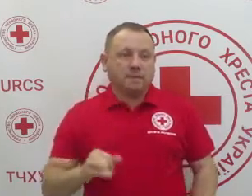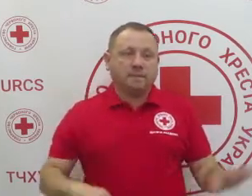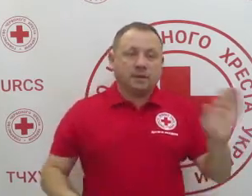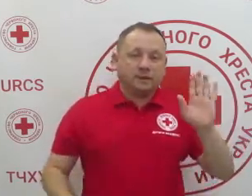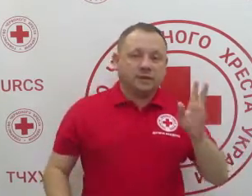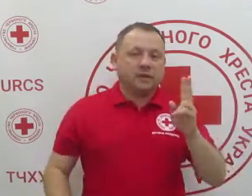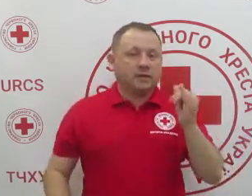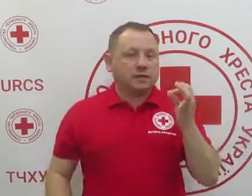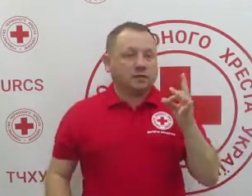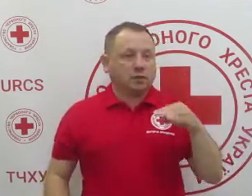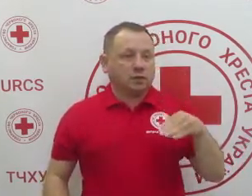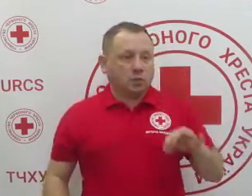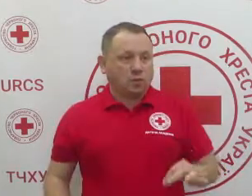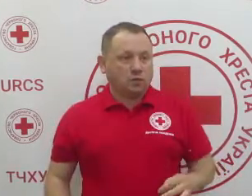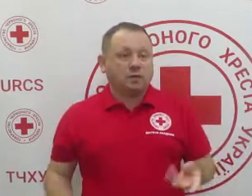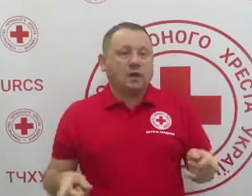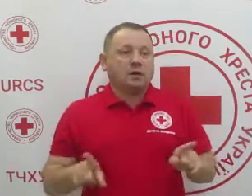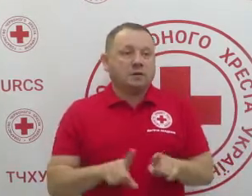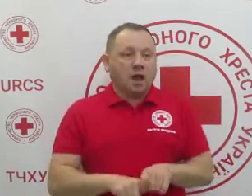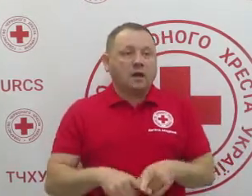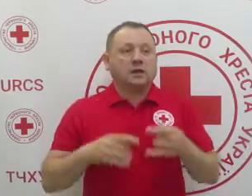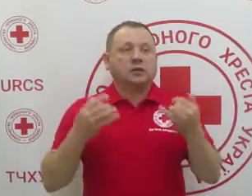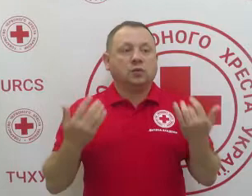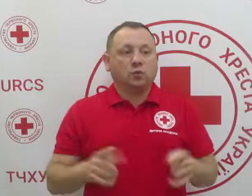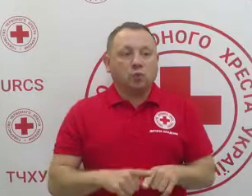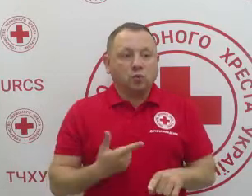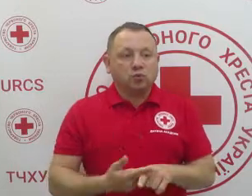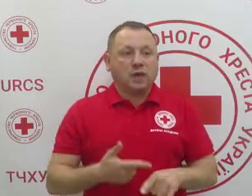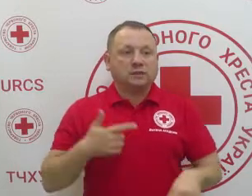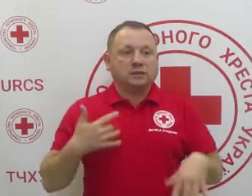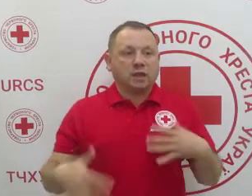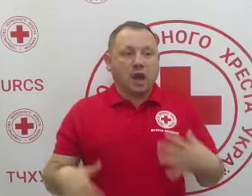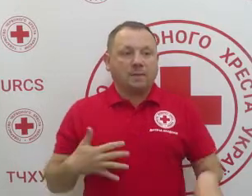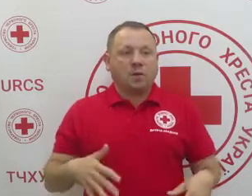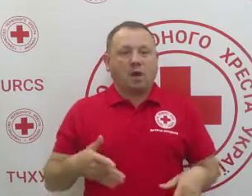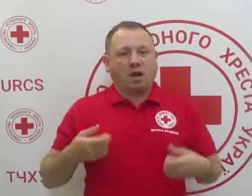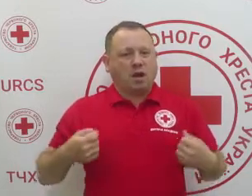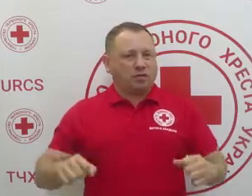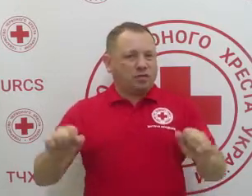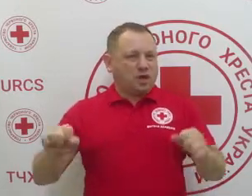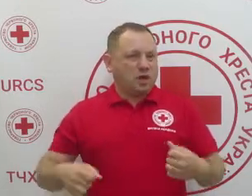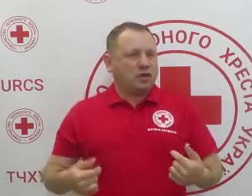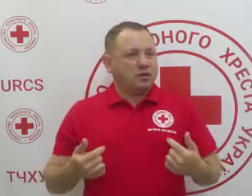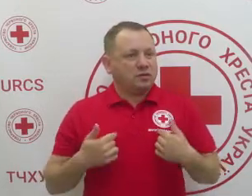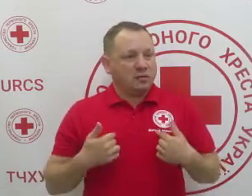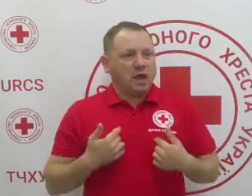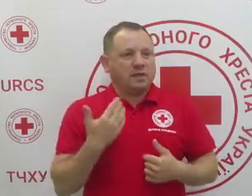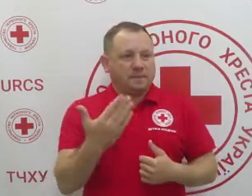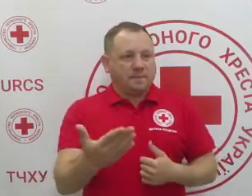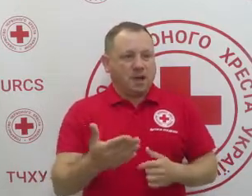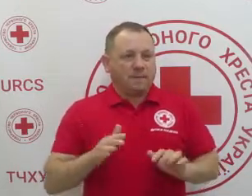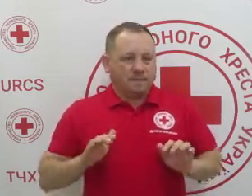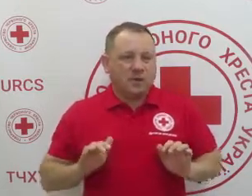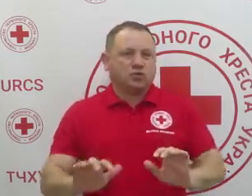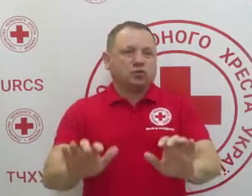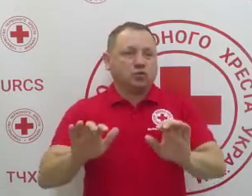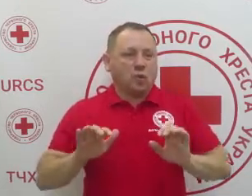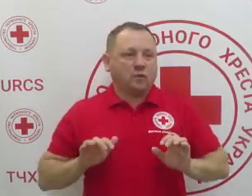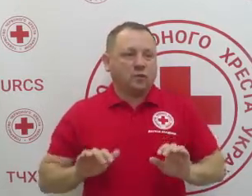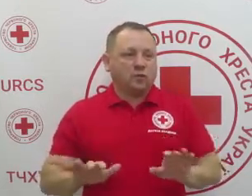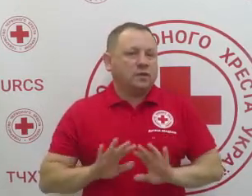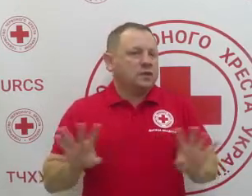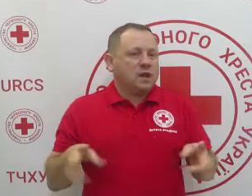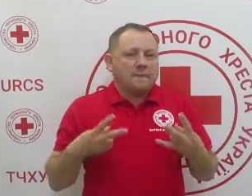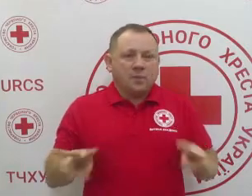Привіт, Юкі! Привіт, Кіріто! Ти якось дуже слабо гойдаєшся. Я тебе підштовхну. Не